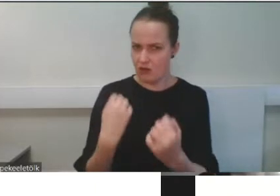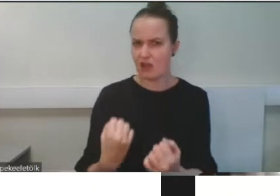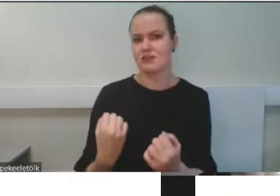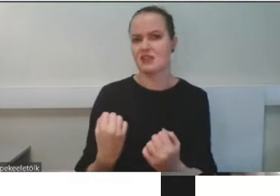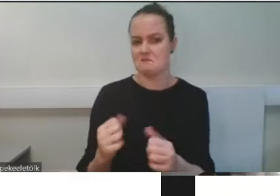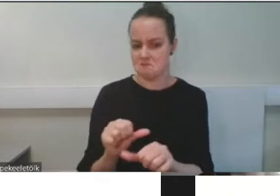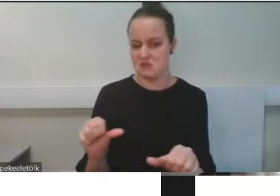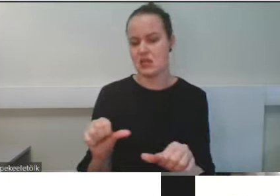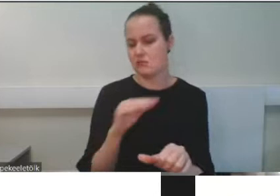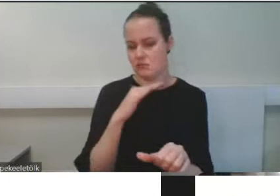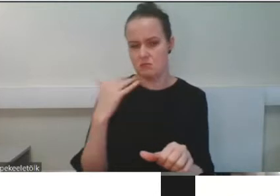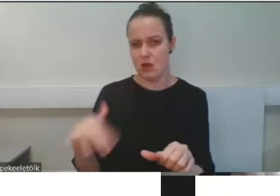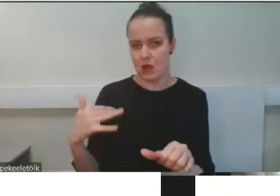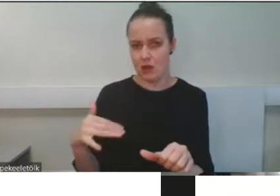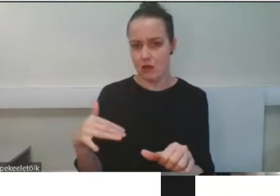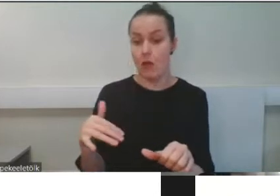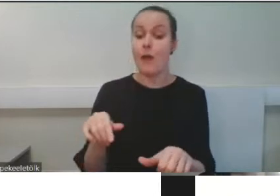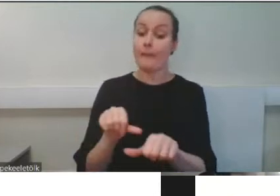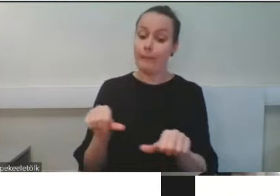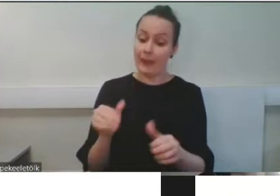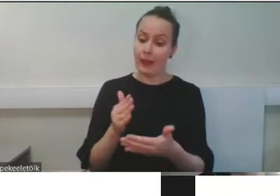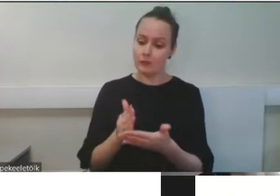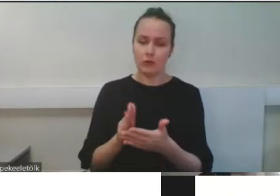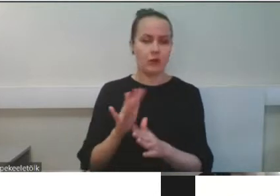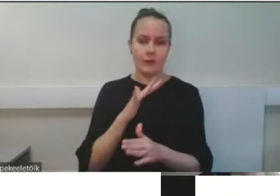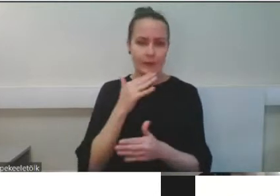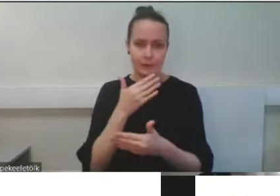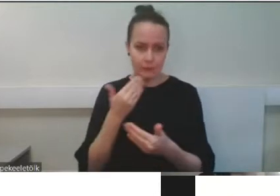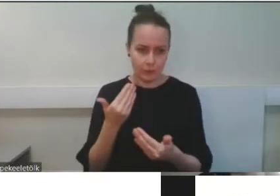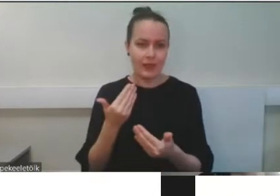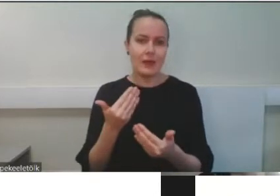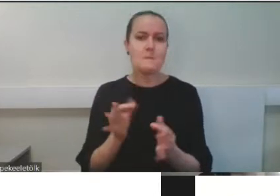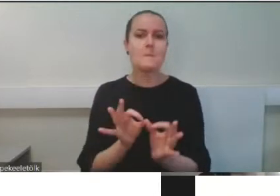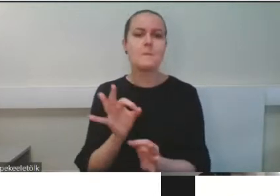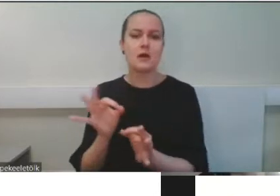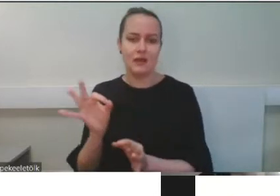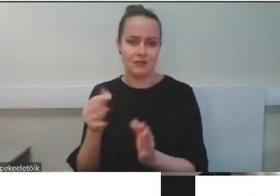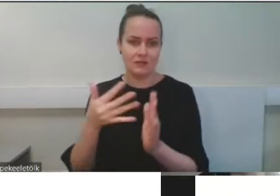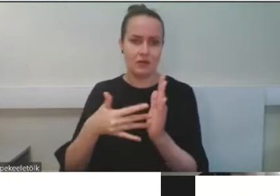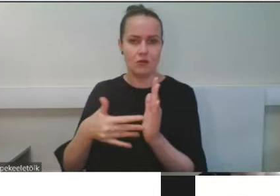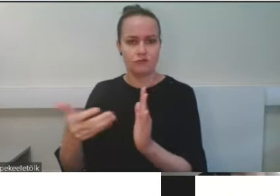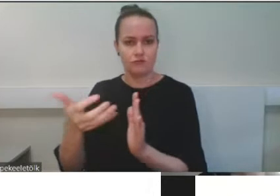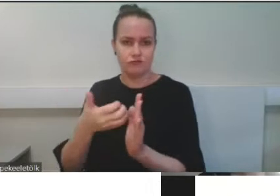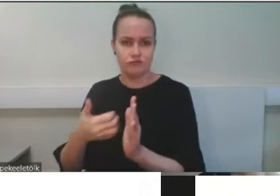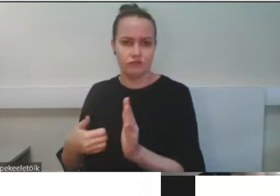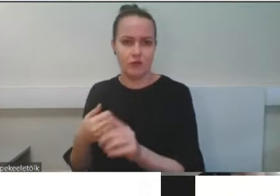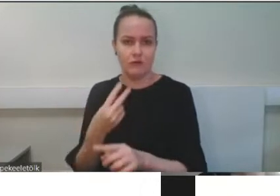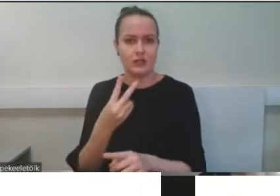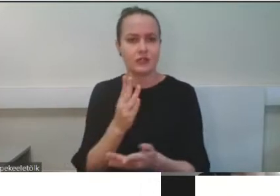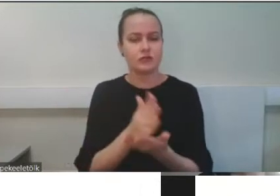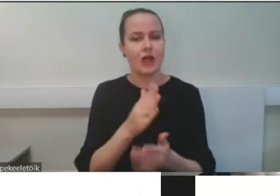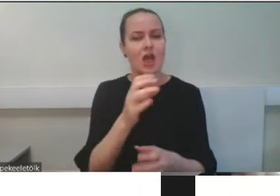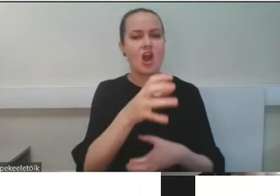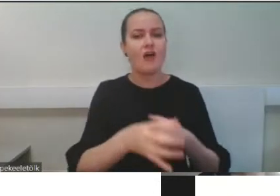Põhiline ja peamine on tegevuspiirangu definitsioon, et mil määral viimase 6 kuu jooksul on